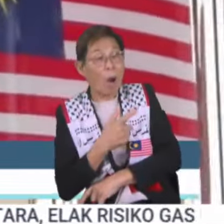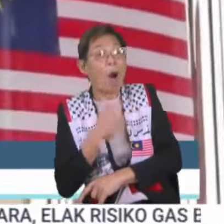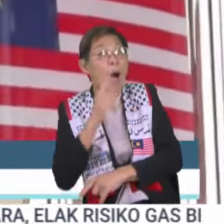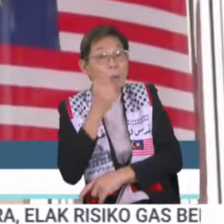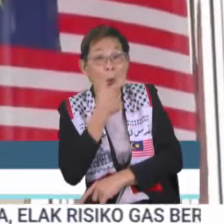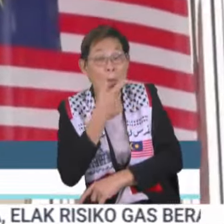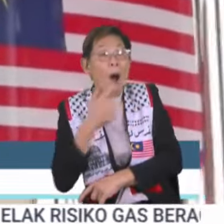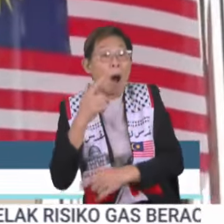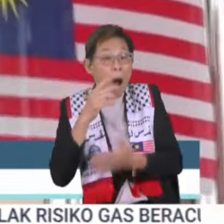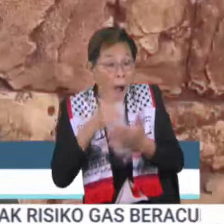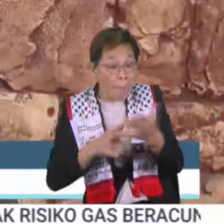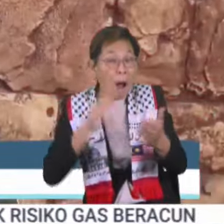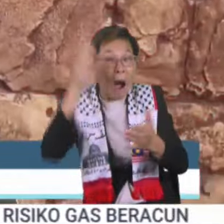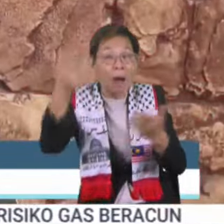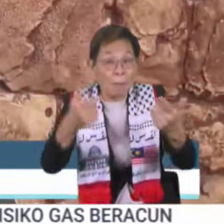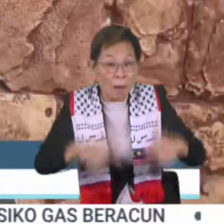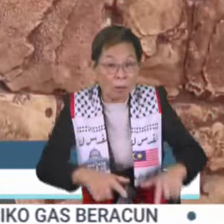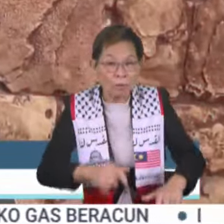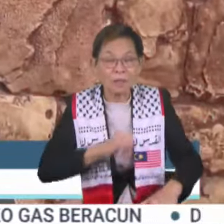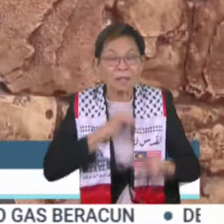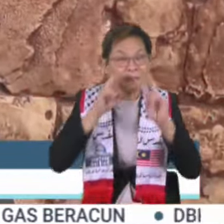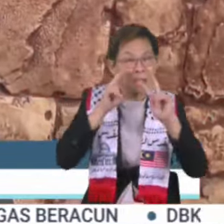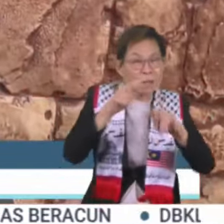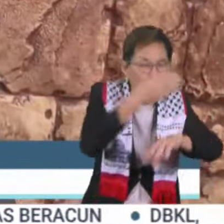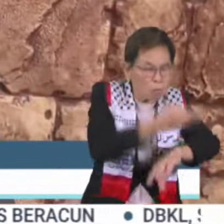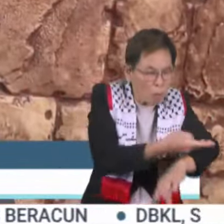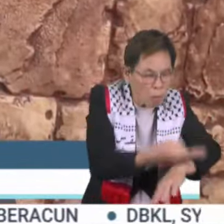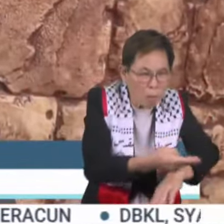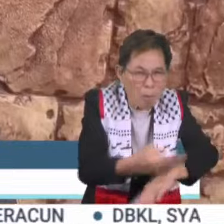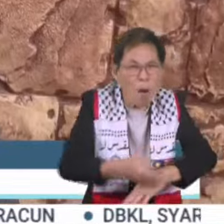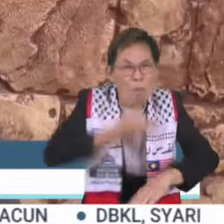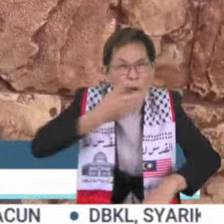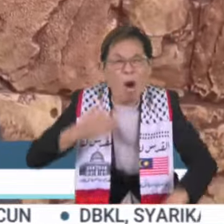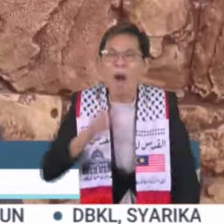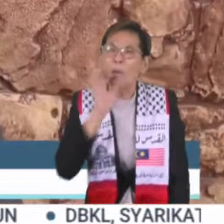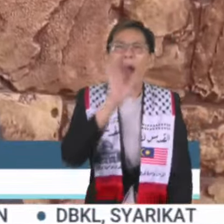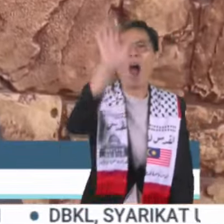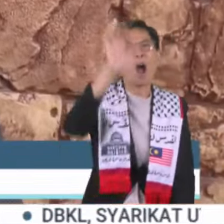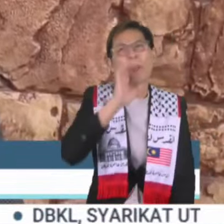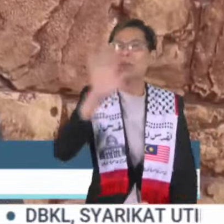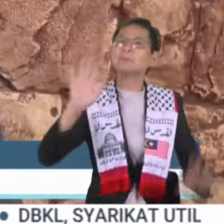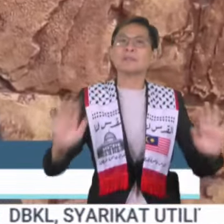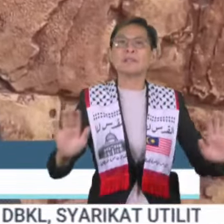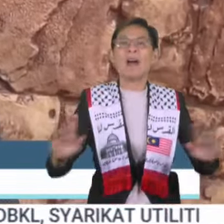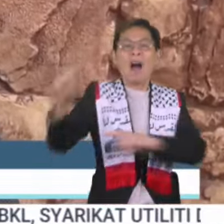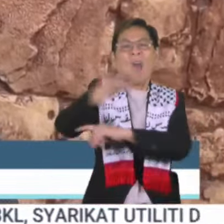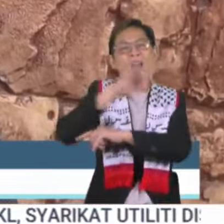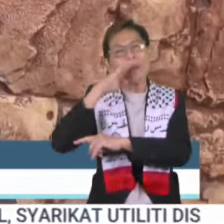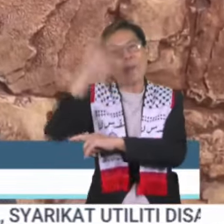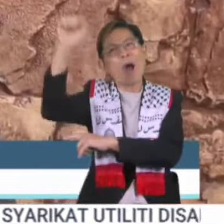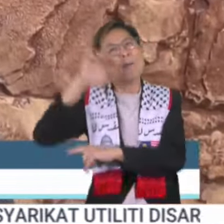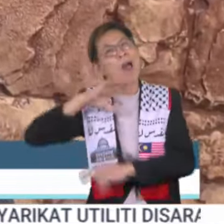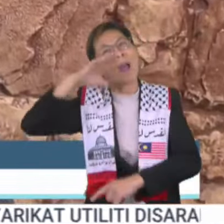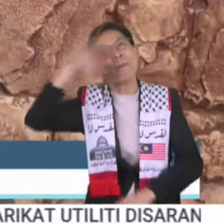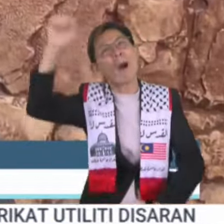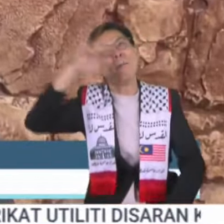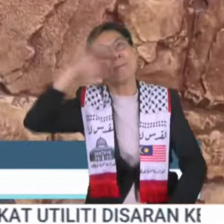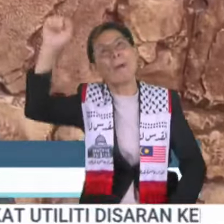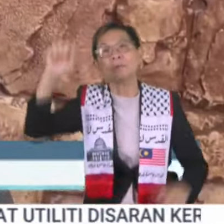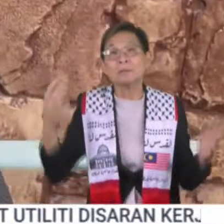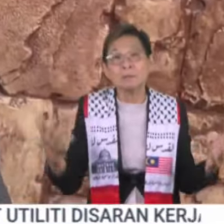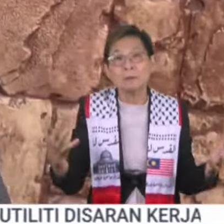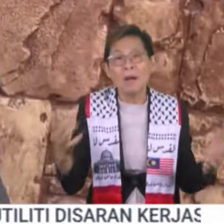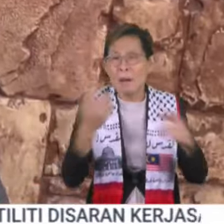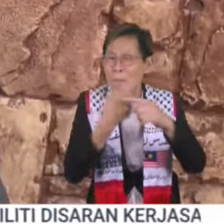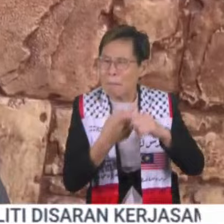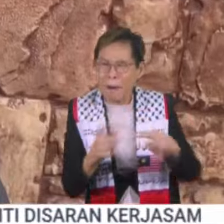datang dan apa yang saya lihat sekarang pun, generasi sekarang pun hanya laungan di mulut sahaja. Hari kemerdekaan, merdeka, merdeka.